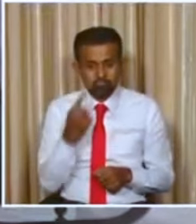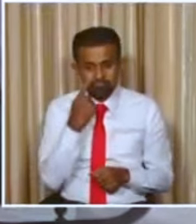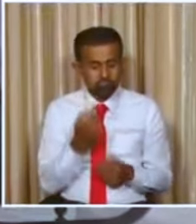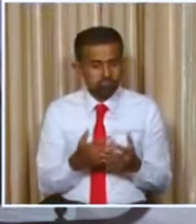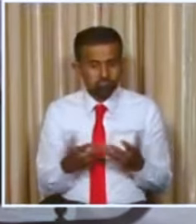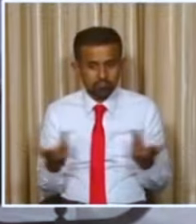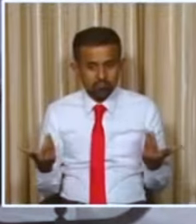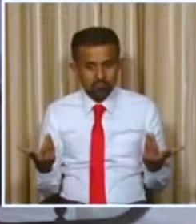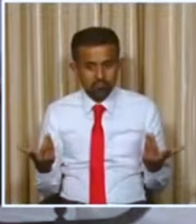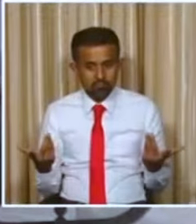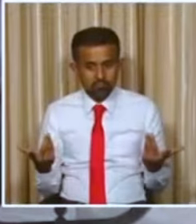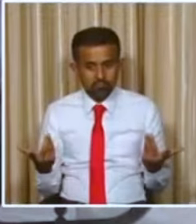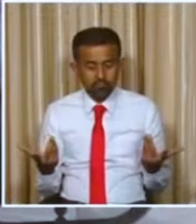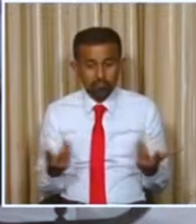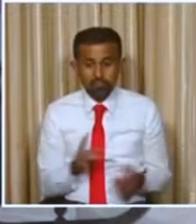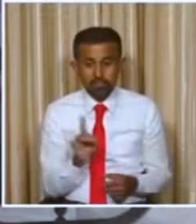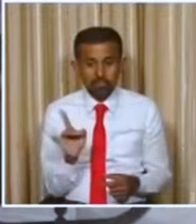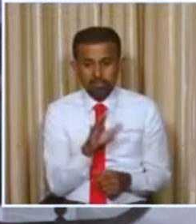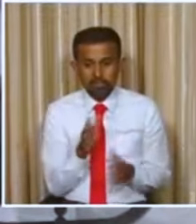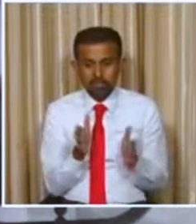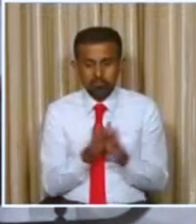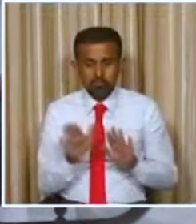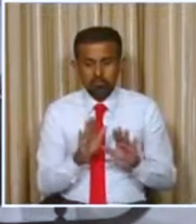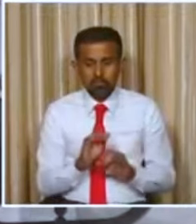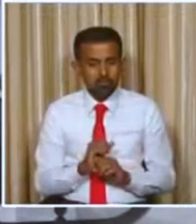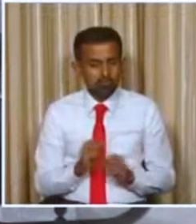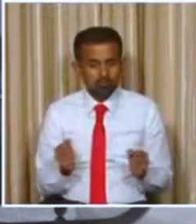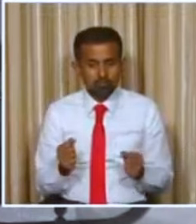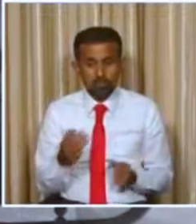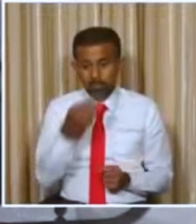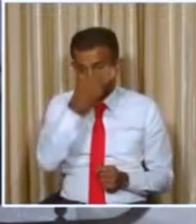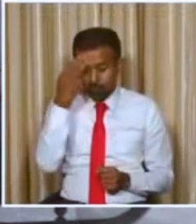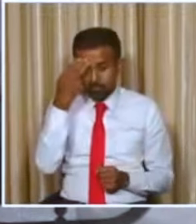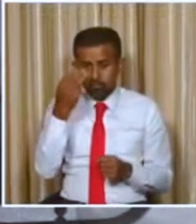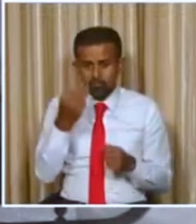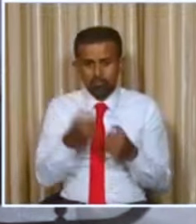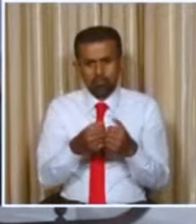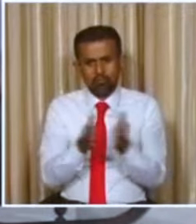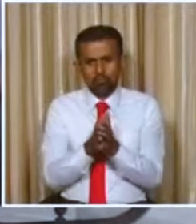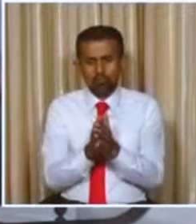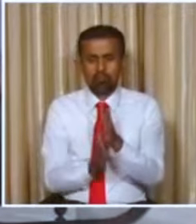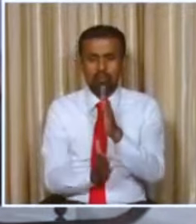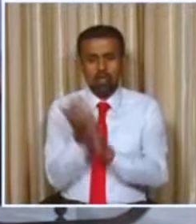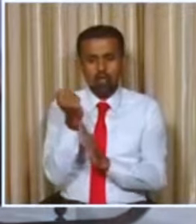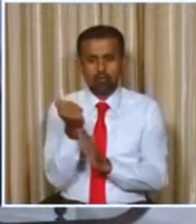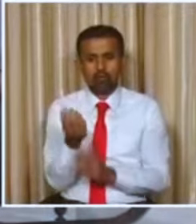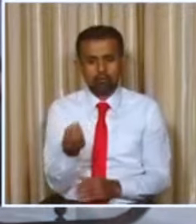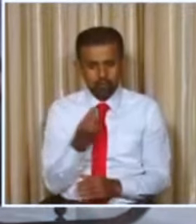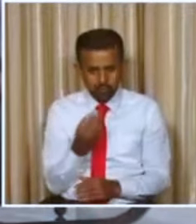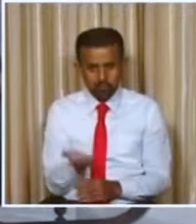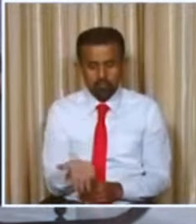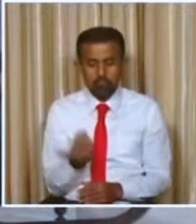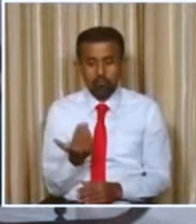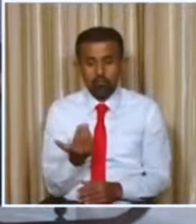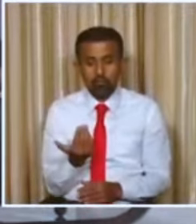நீக்குங்கள். வடகிழக்கில் தமிழர்களுக்கான சுயாட்சி அதிகாரத்தை கொடுங்கள். நாங்களும் நீங்களும் சேர்ந்து வீழ்ந்து போயிருக்கிற இந்த நாட்டை கட்டியெழுப்புவோம்.